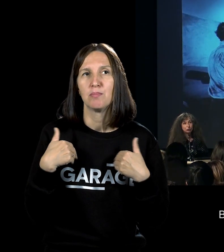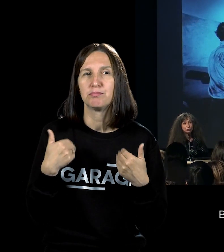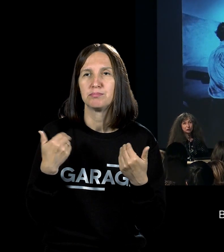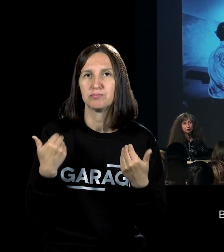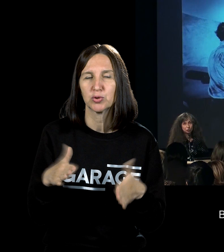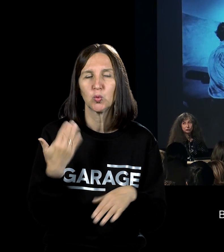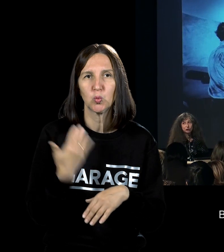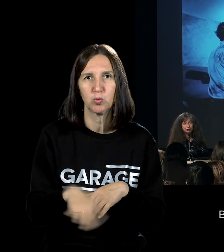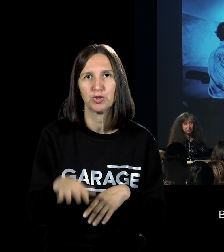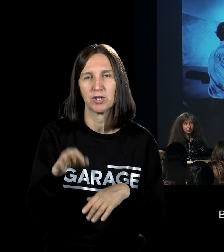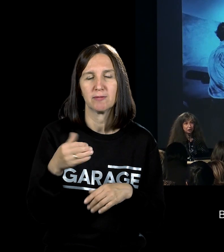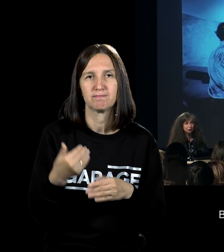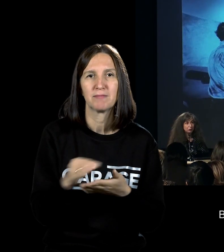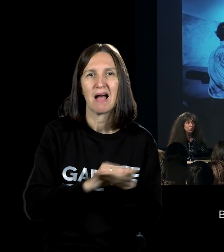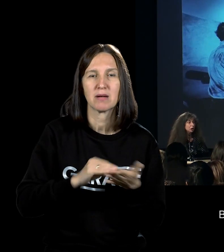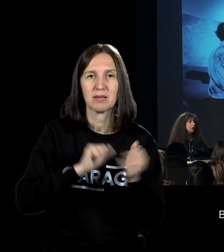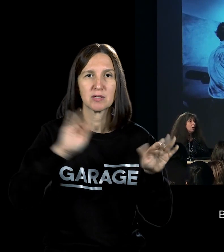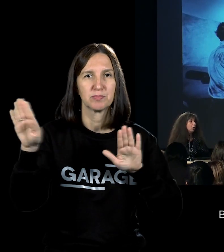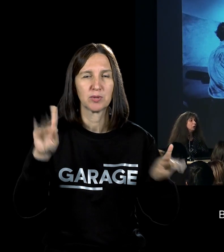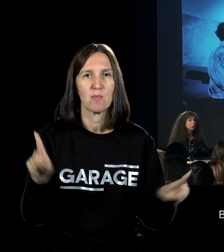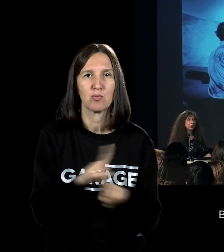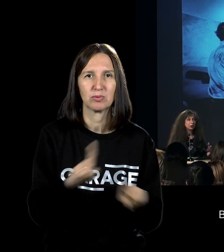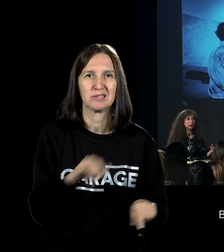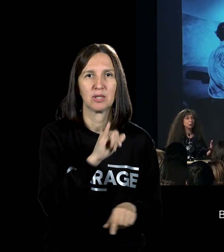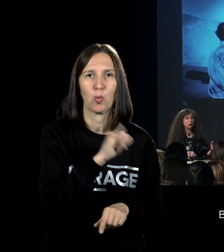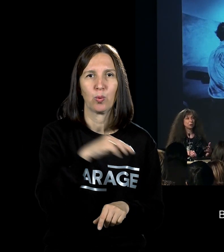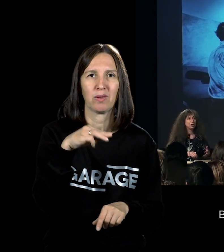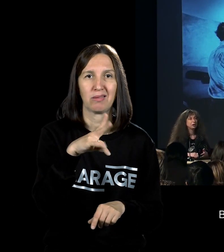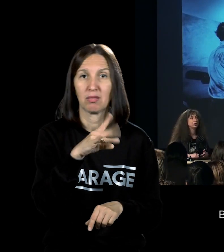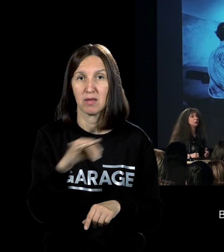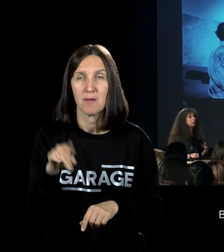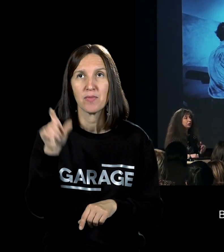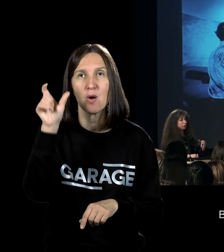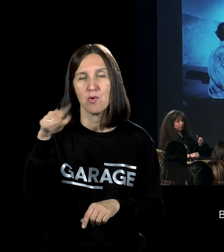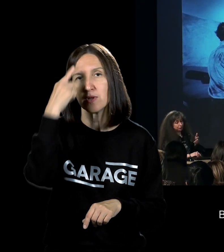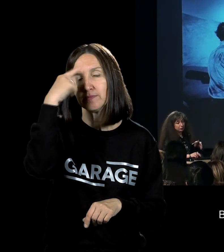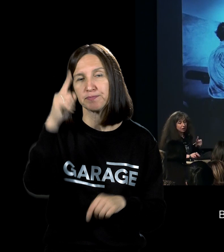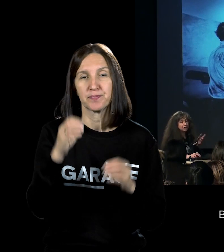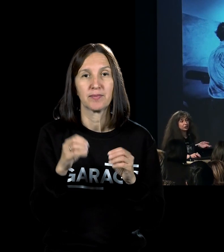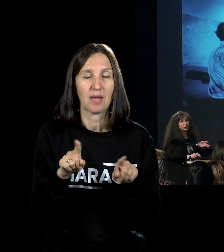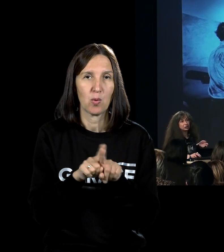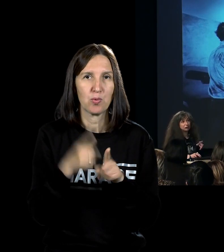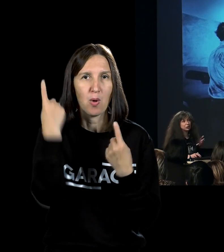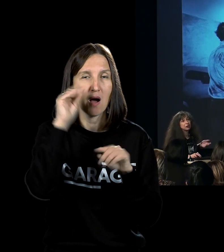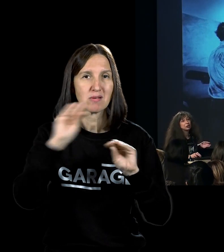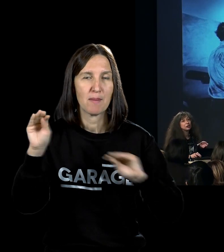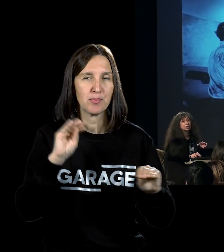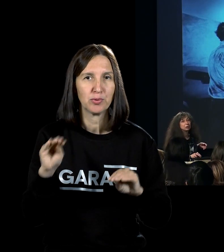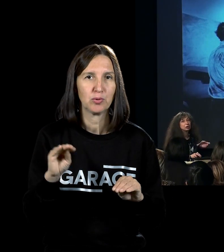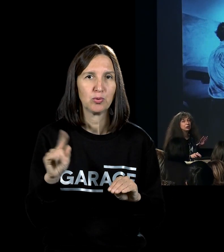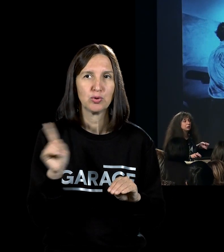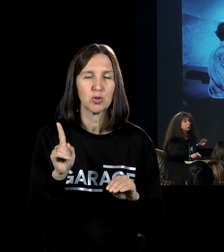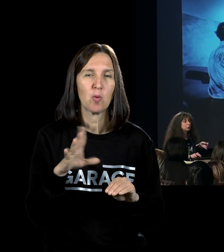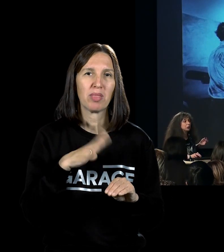работу, которая вместо того, чтобы выставлять свои старые работы, он предлагает такой же проект, где он во время всех недель, там, нескольких